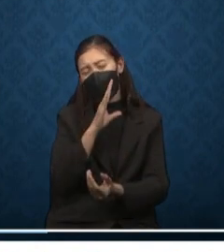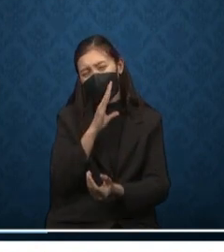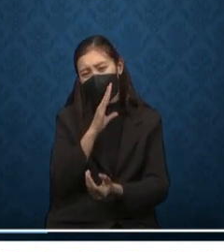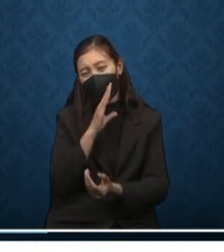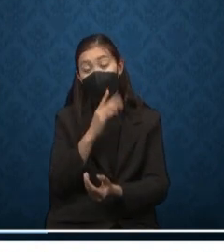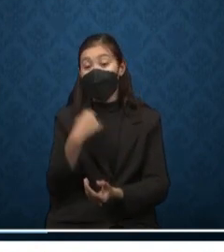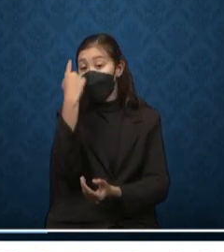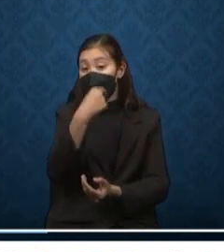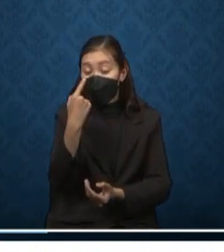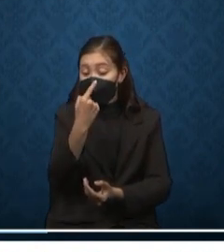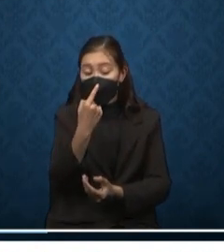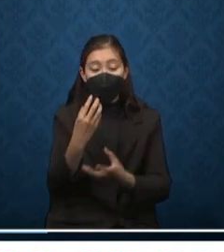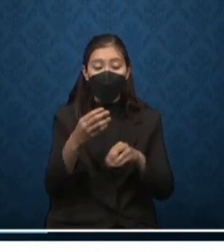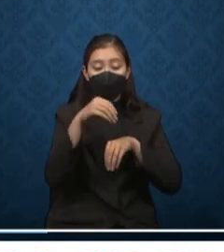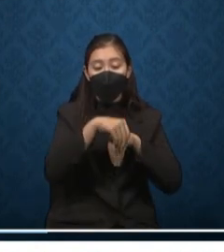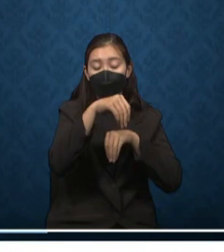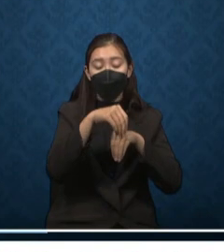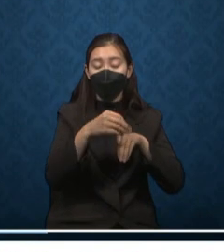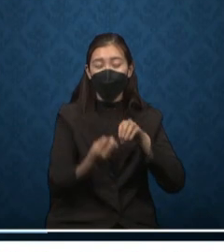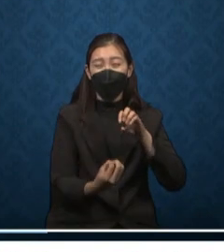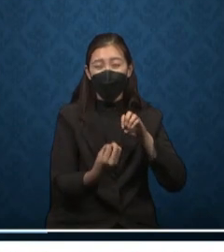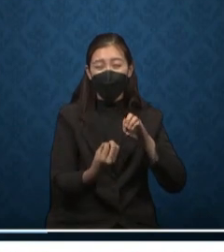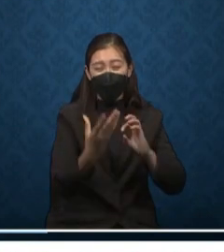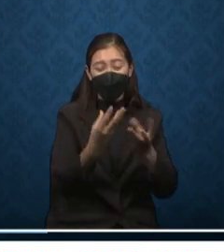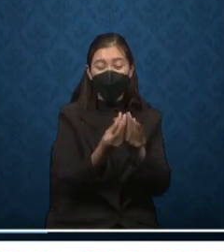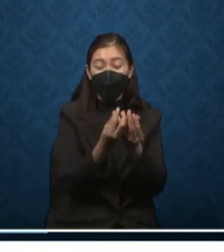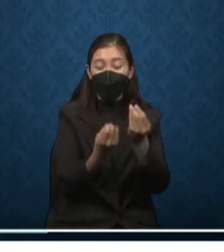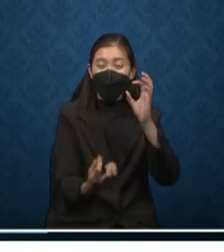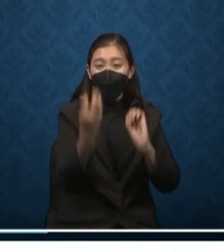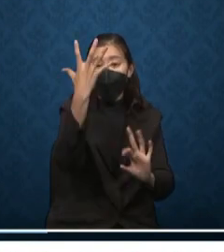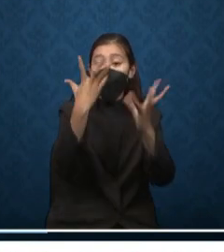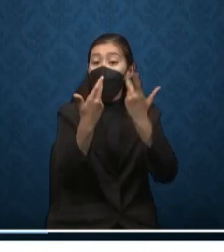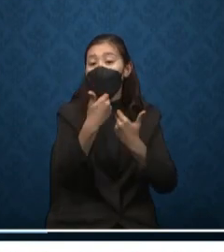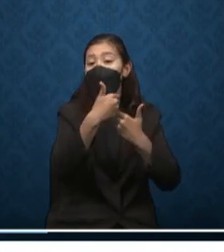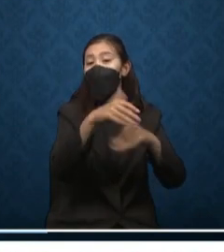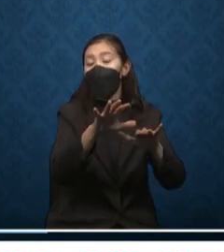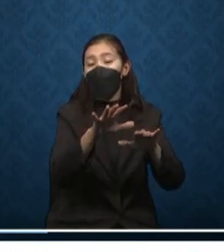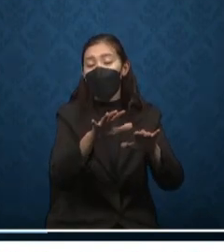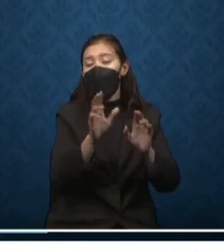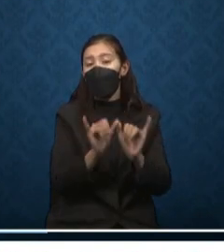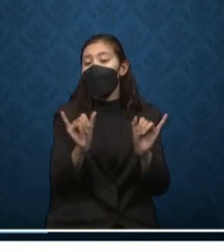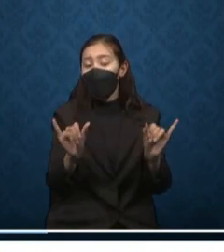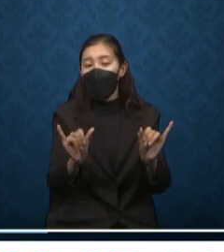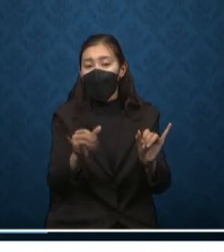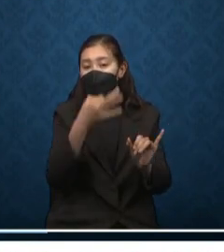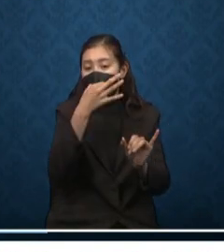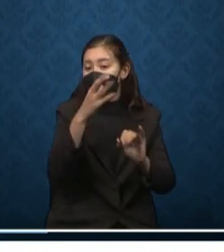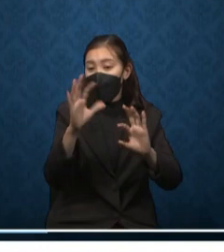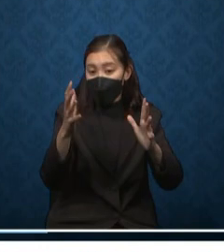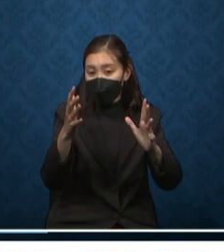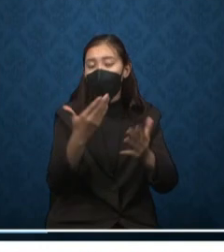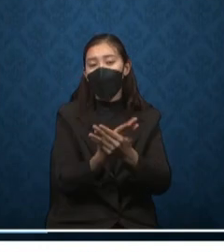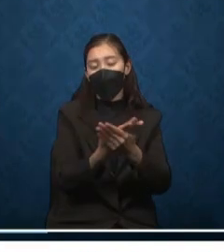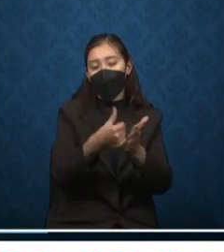ก็จำใจที่จะต้องทำการถางป่าชายเลนและถ้าทำให้รีบแก้ไขเรื่องนี้ภายในปีนี้เลยครับท่านประธานครับ